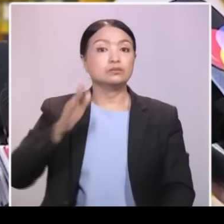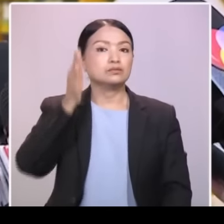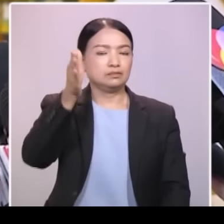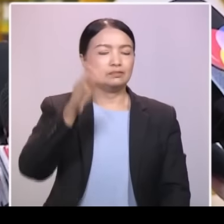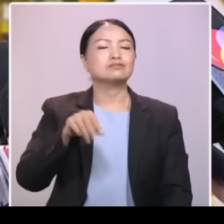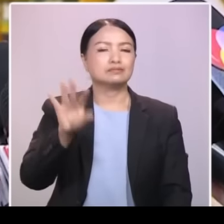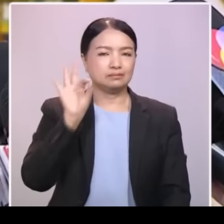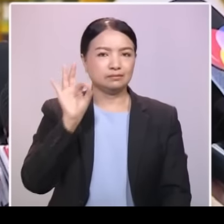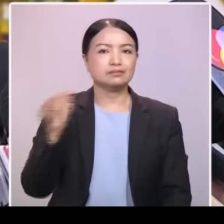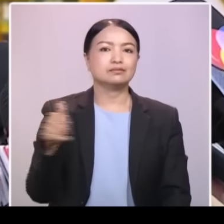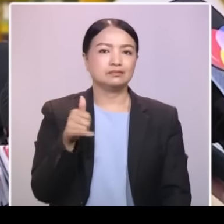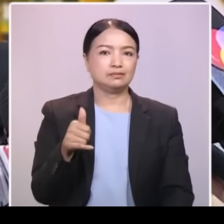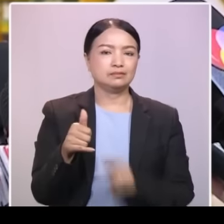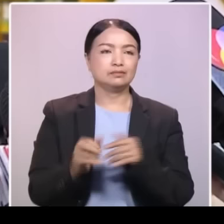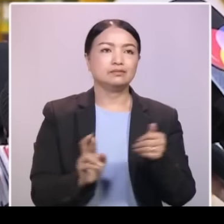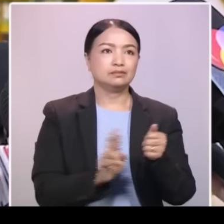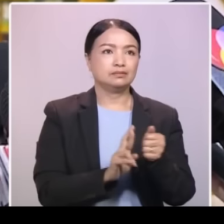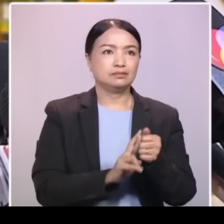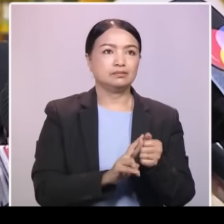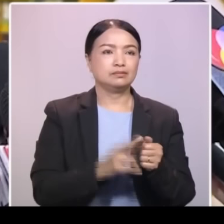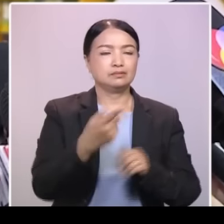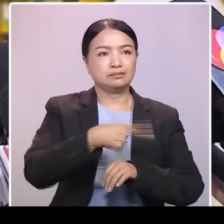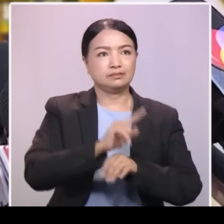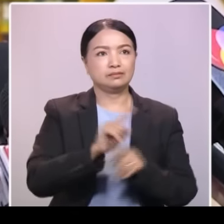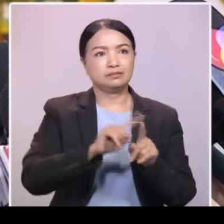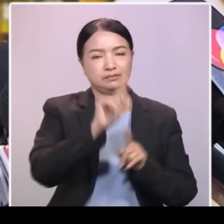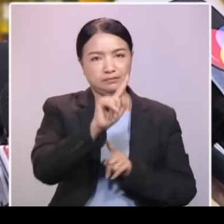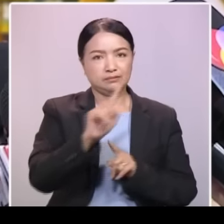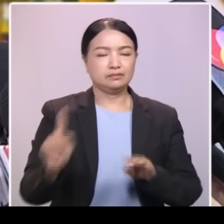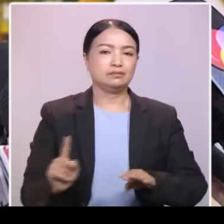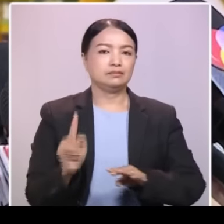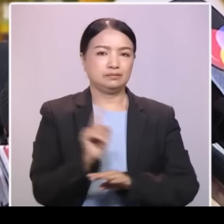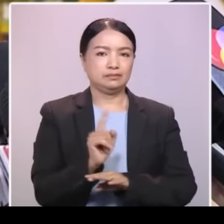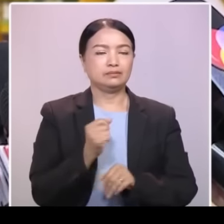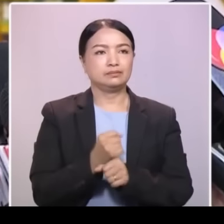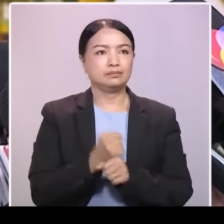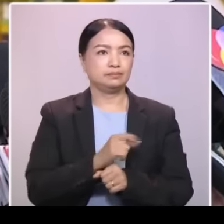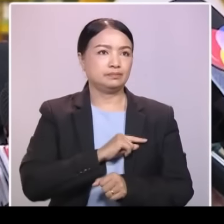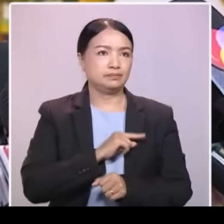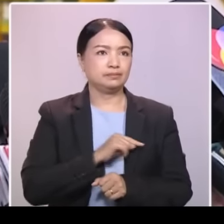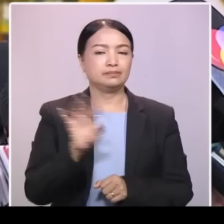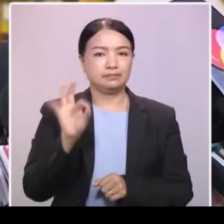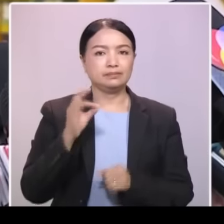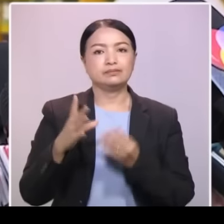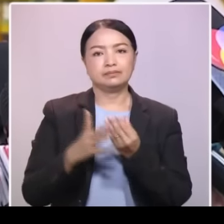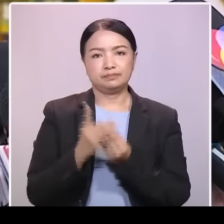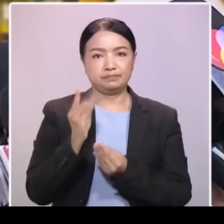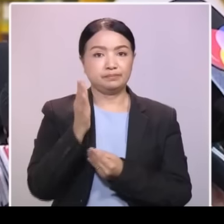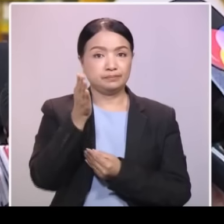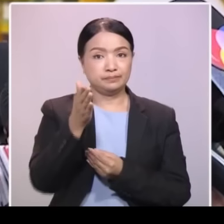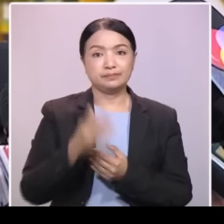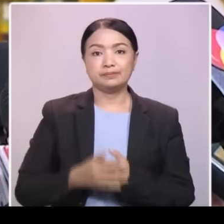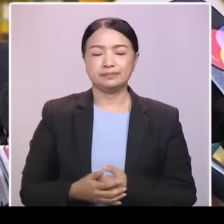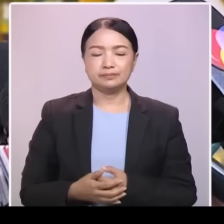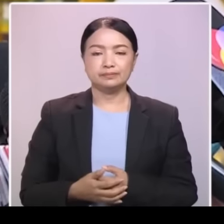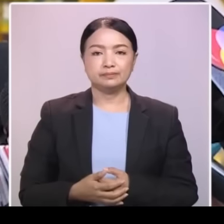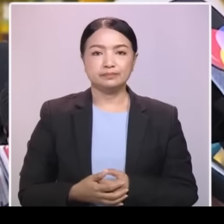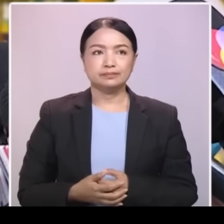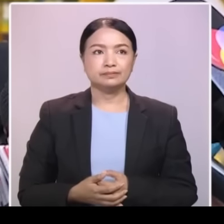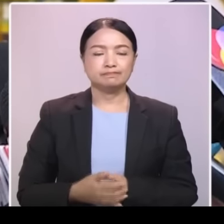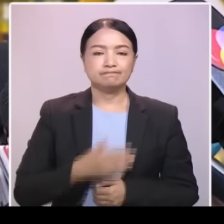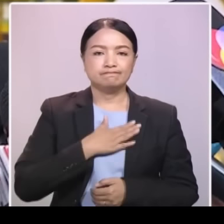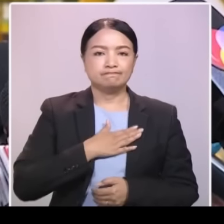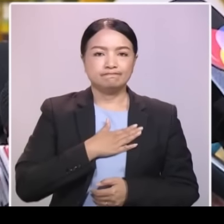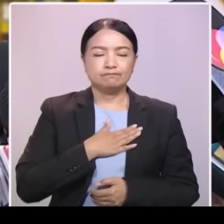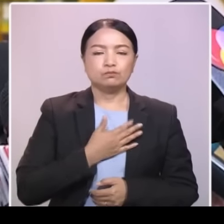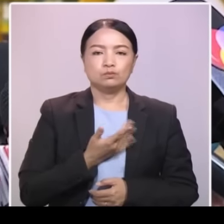แน่นอนมีรองประธานสภาคนที่หนึ่งขึ้นมาทำหน้าที่นี้แน่นอนครับจะมีการเลือกอาทิตย์หน้านะฮะเพราะนั้นก็ให้อดใ